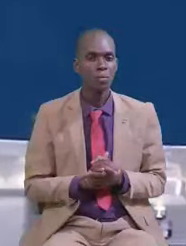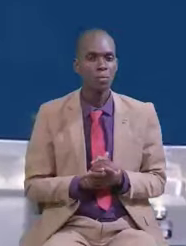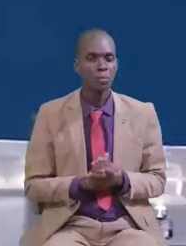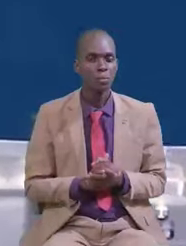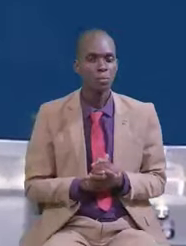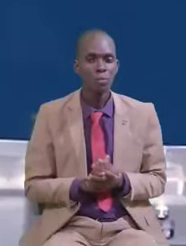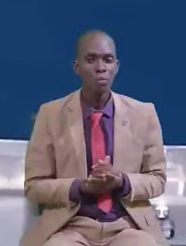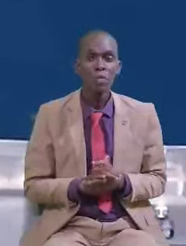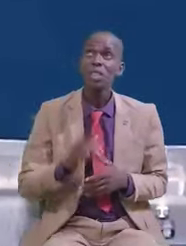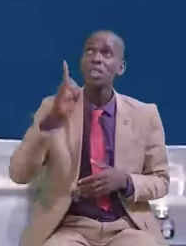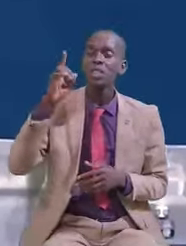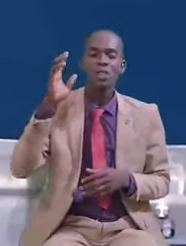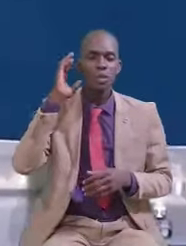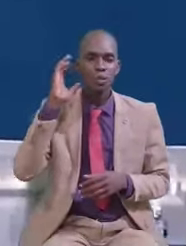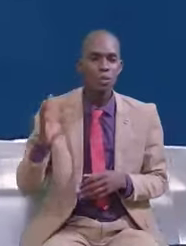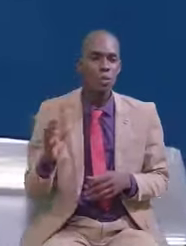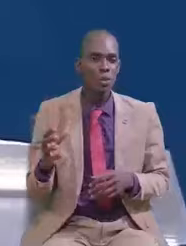Et il a porté cela lui-même.